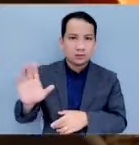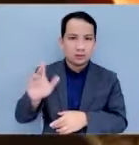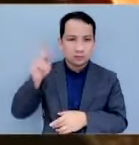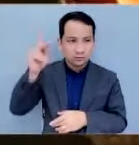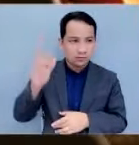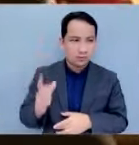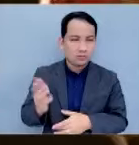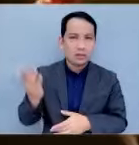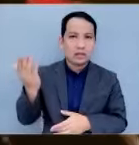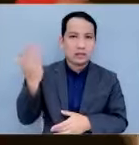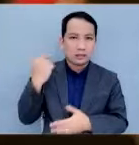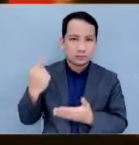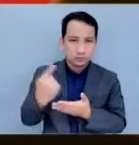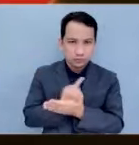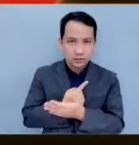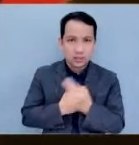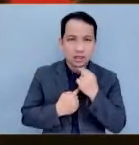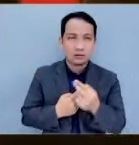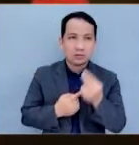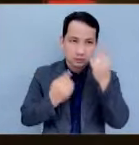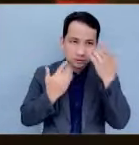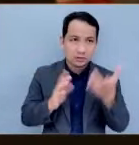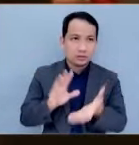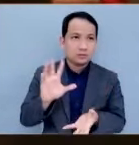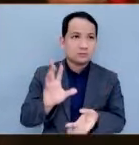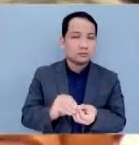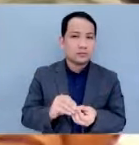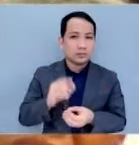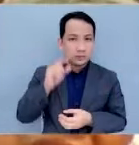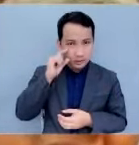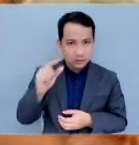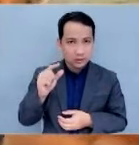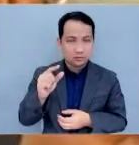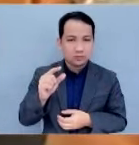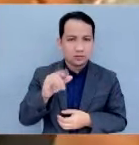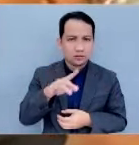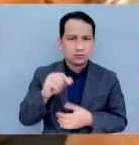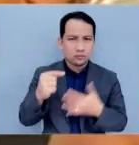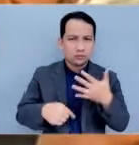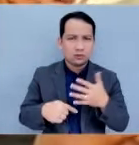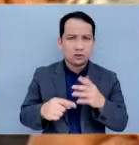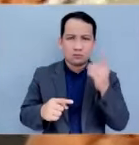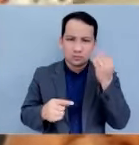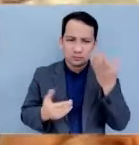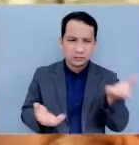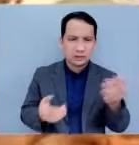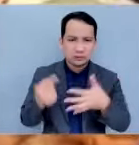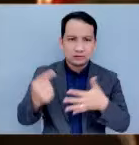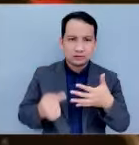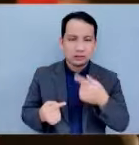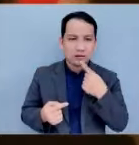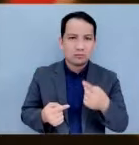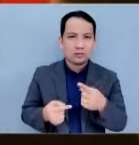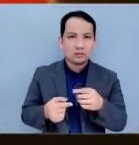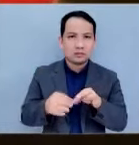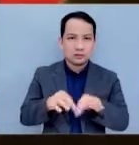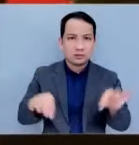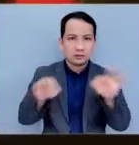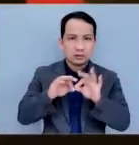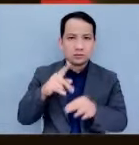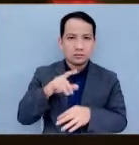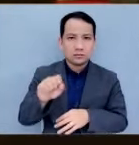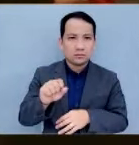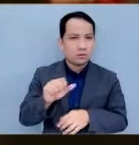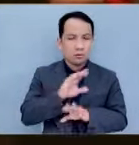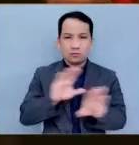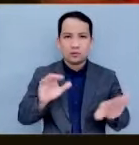nakaraang linggo lang daw nang makausap niya si Kibuloy at hindi na niya dinetali kung ano ang pinag-usapan nila. Pero ginit daw ng pastor na inosente siya sa